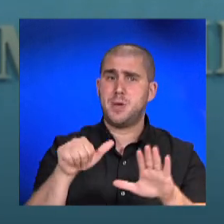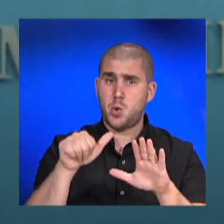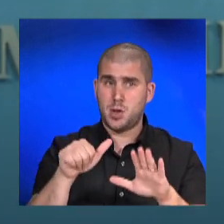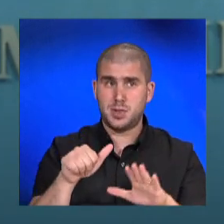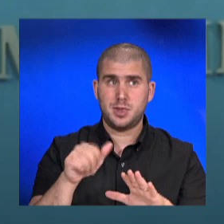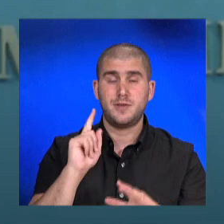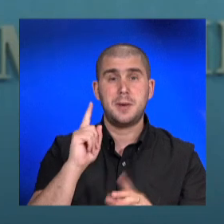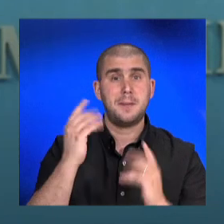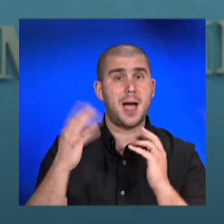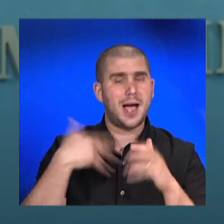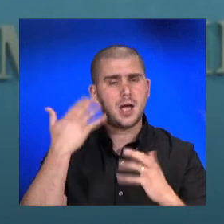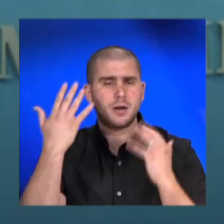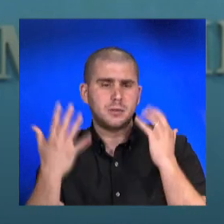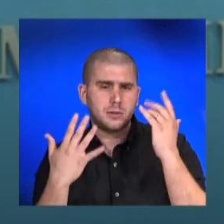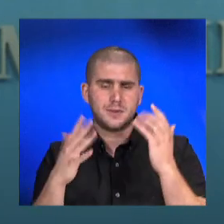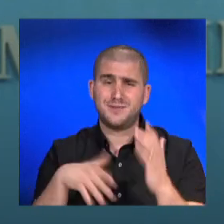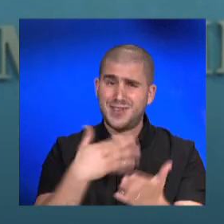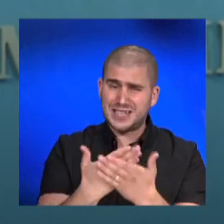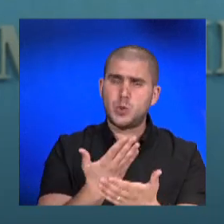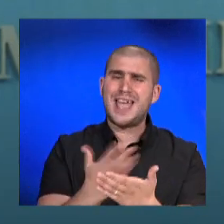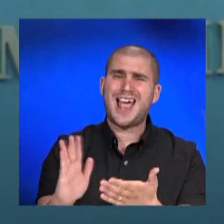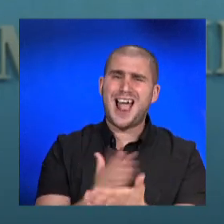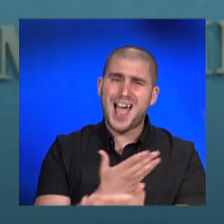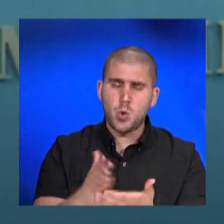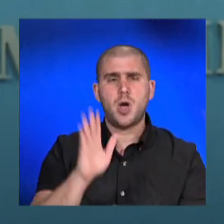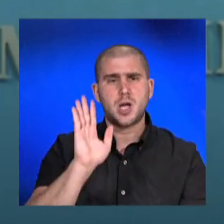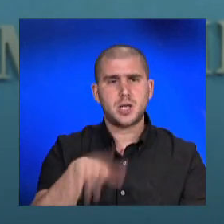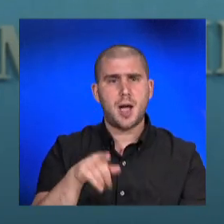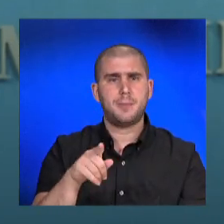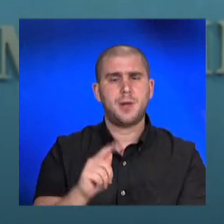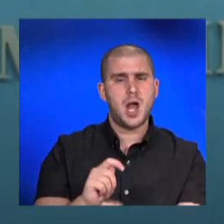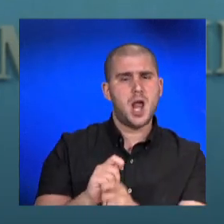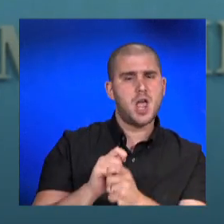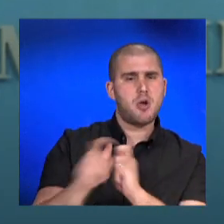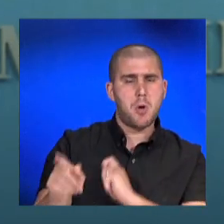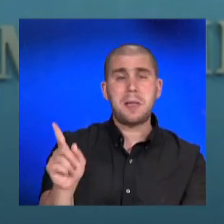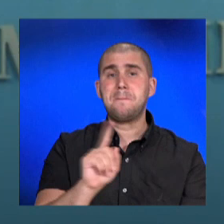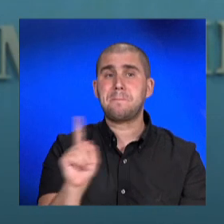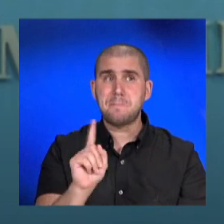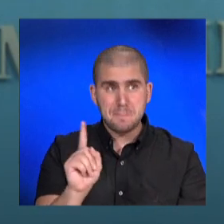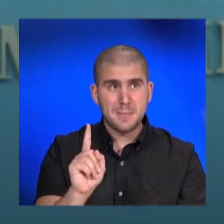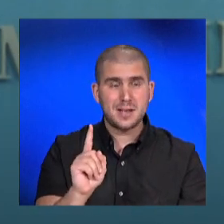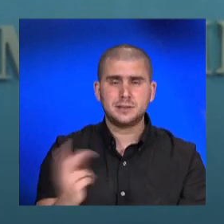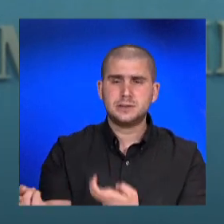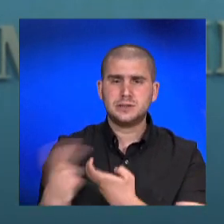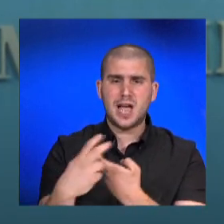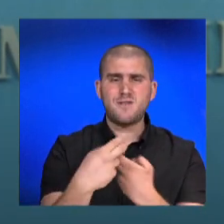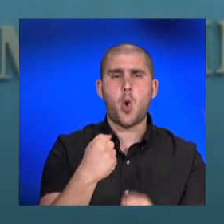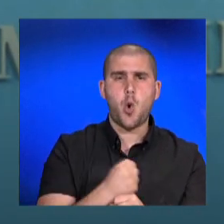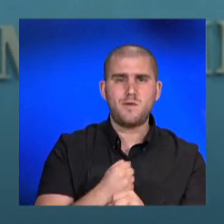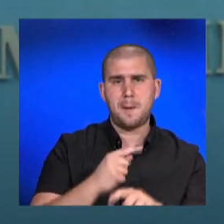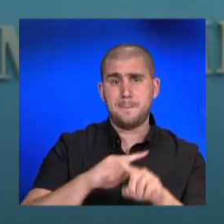והתייעצות, החלטנו גם לשפות את מי שצירף עובדים כבר בחודש מאי,